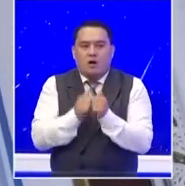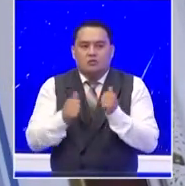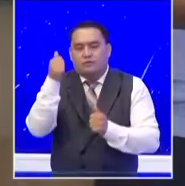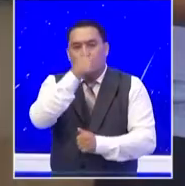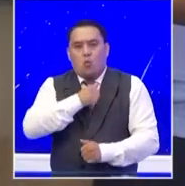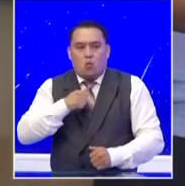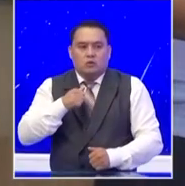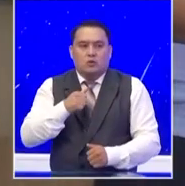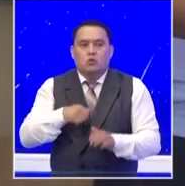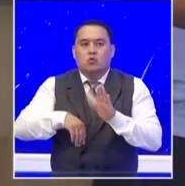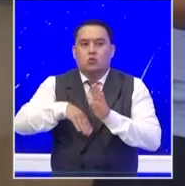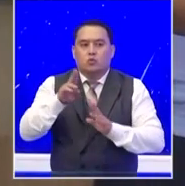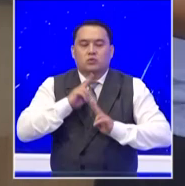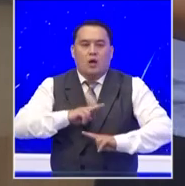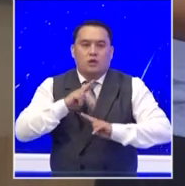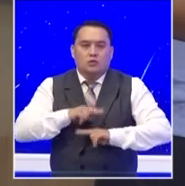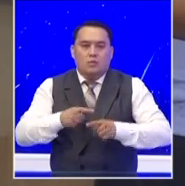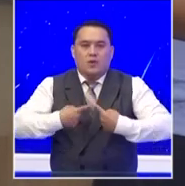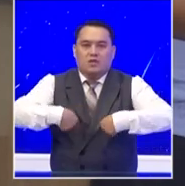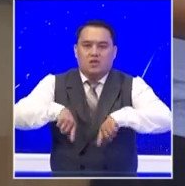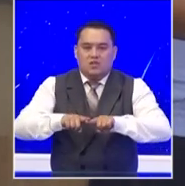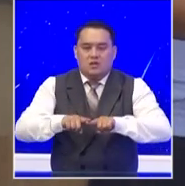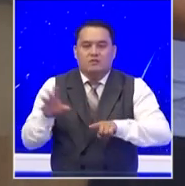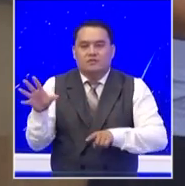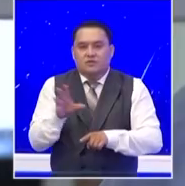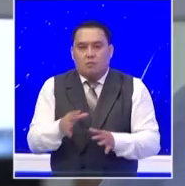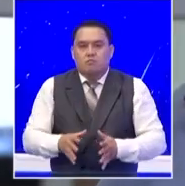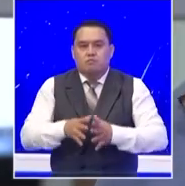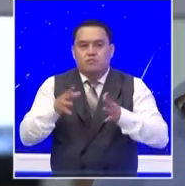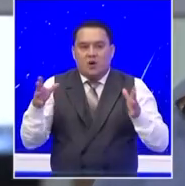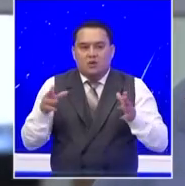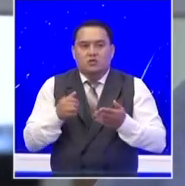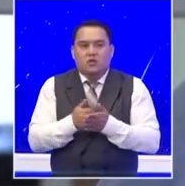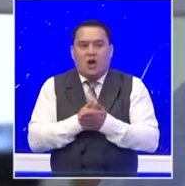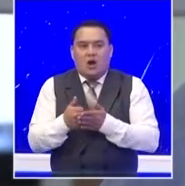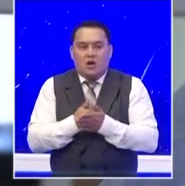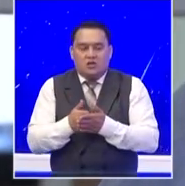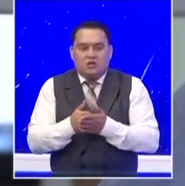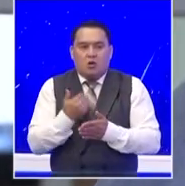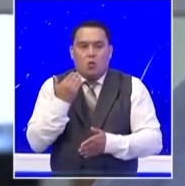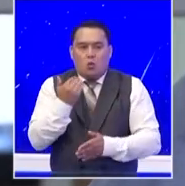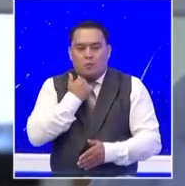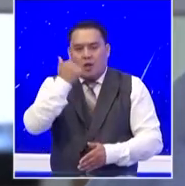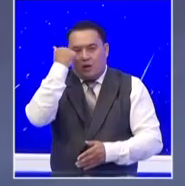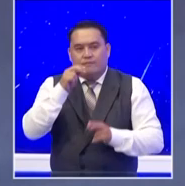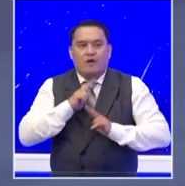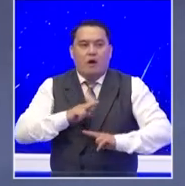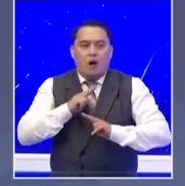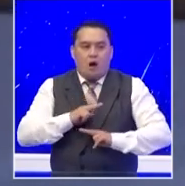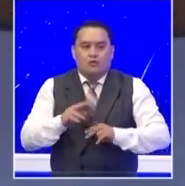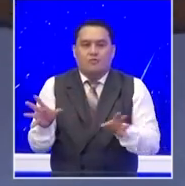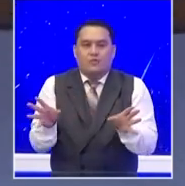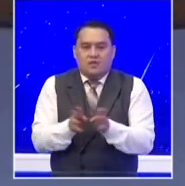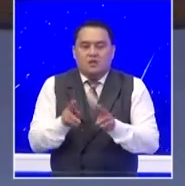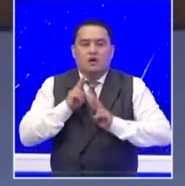этом году мужчину признали лучшим сотрудником подразделения. За все свои большие и маленькие достижения капитан полиции благодарит коллег, которые так